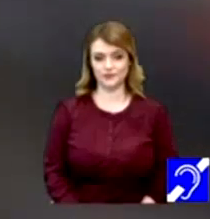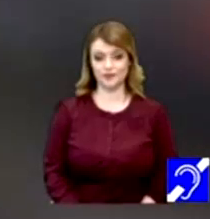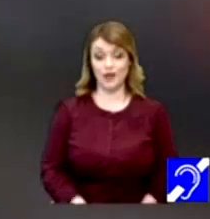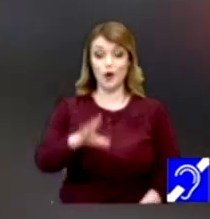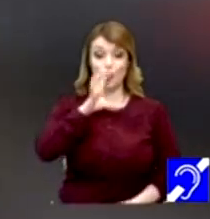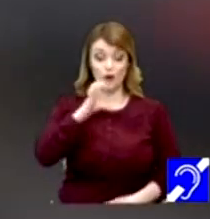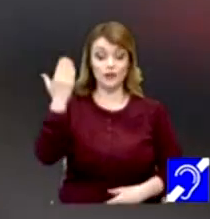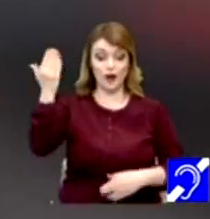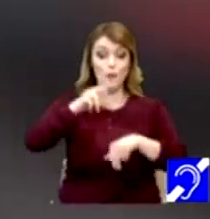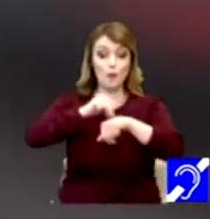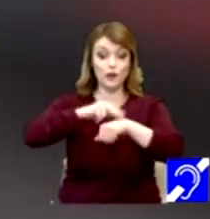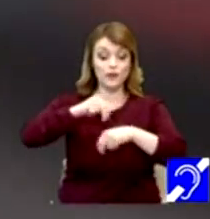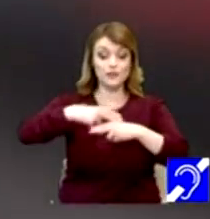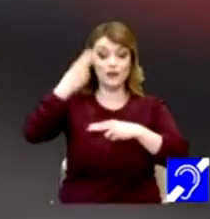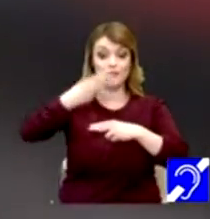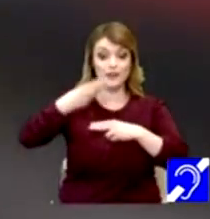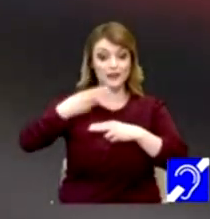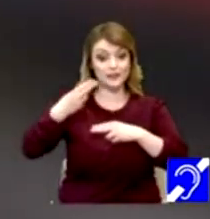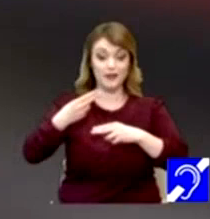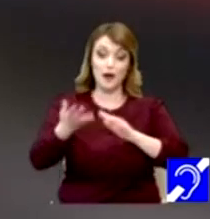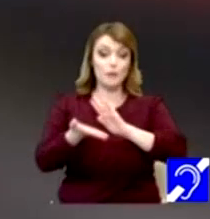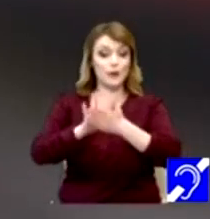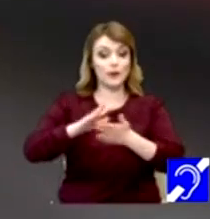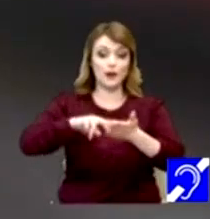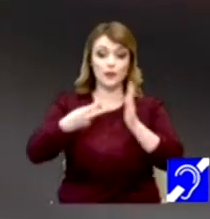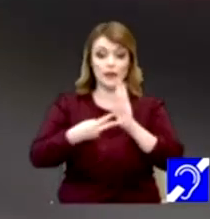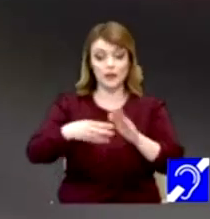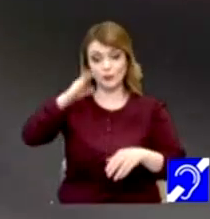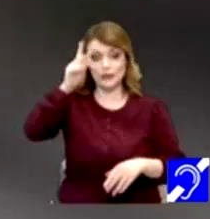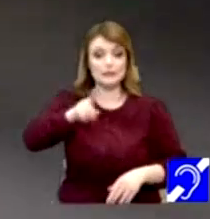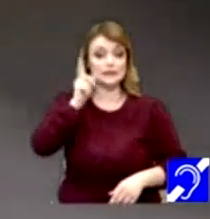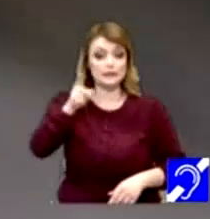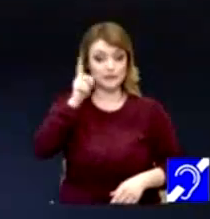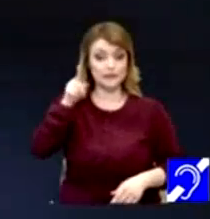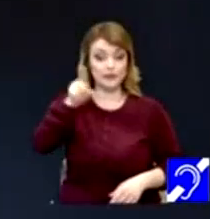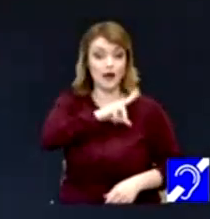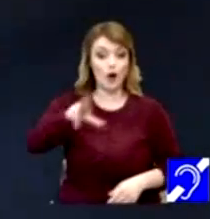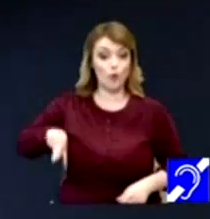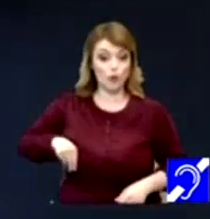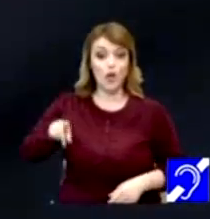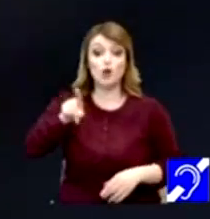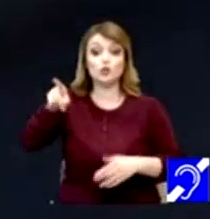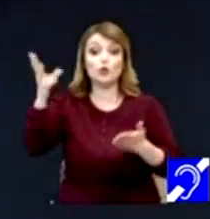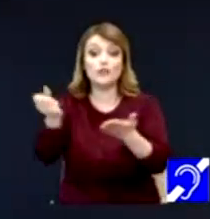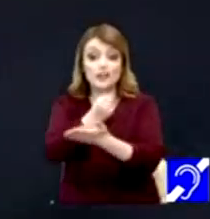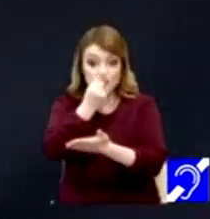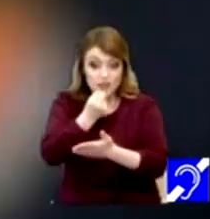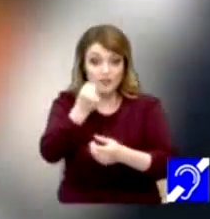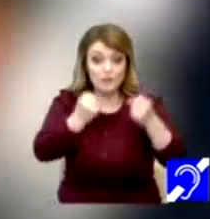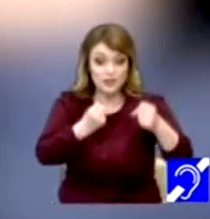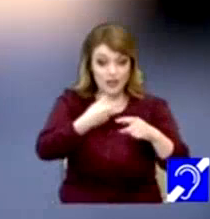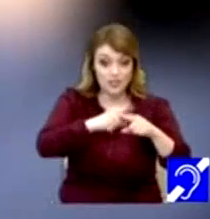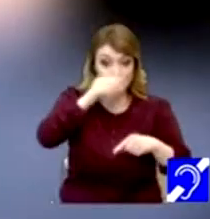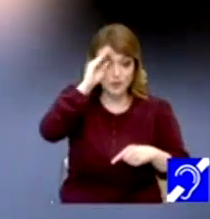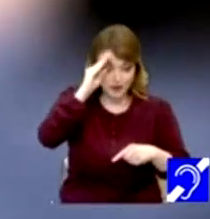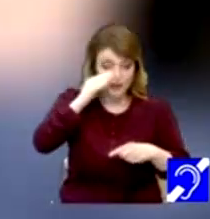Un câine al poliției de frontieră a dat peste cap planurile unui tânăr contrabandist de la Cahul, ce a găsit patrupedul aflat în misiune de